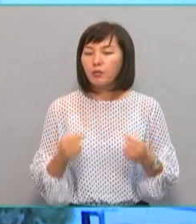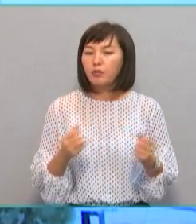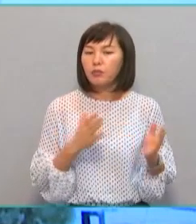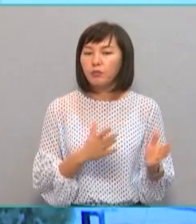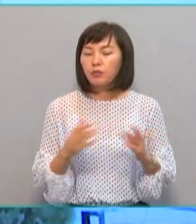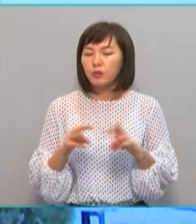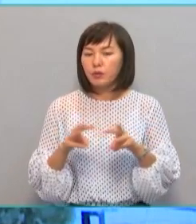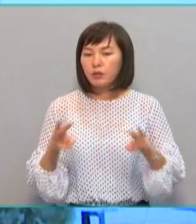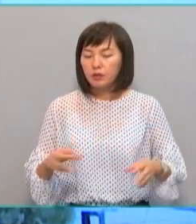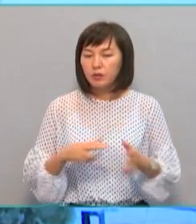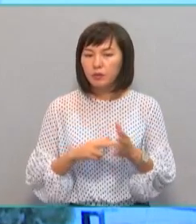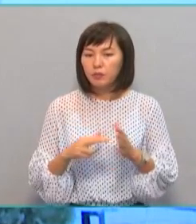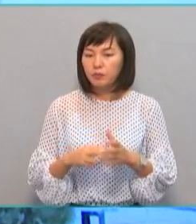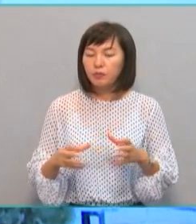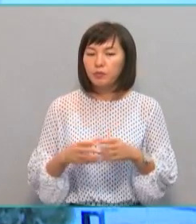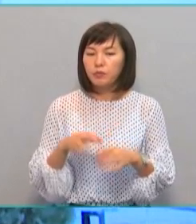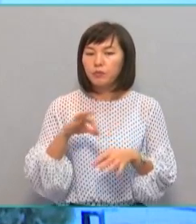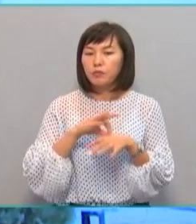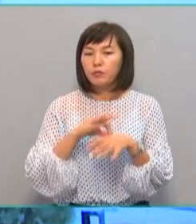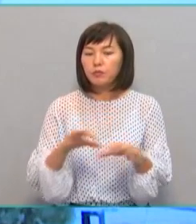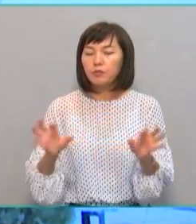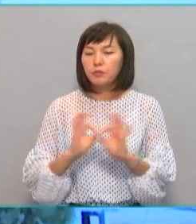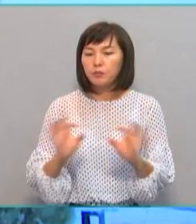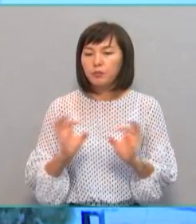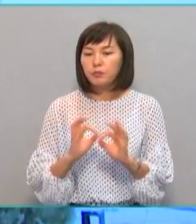сақтау министрлігінің жобалық топ жетекшілері дәріс берді.